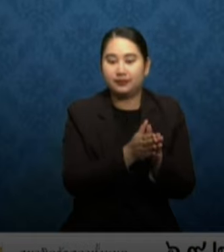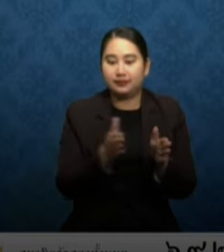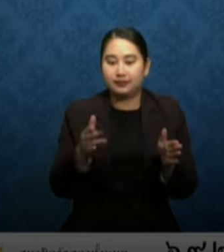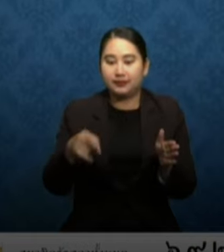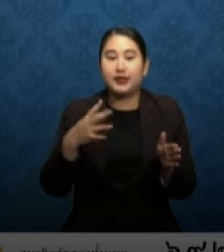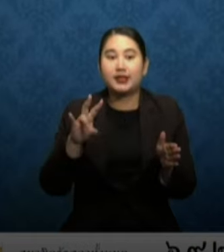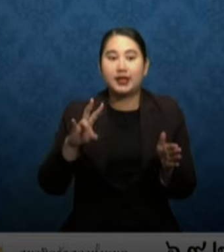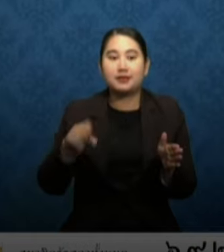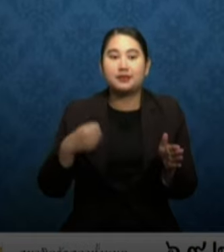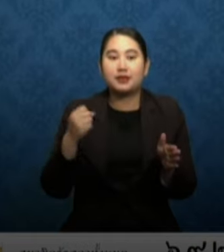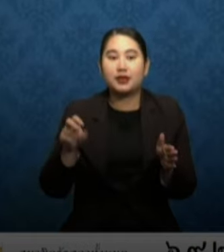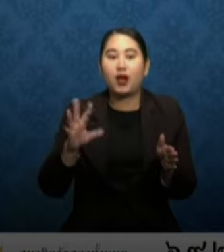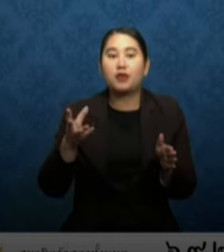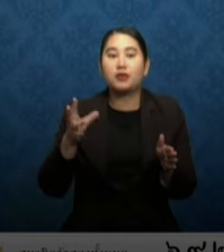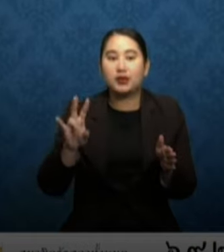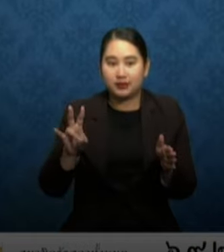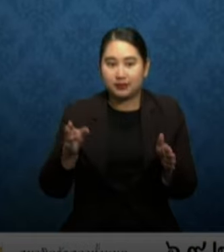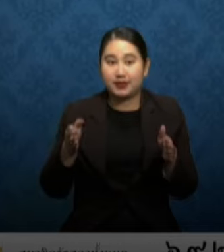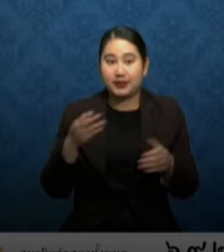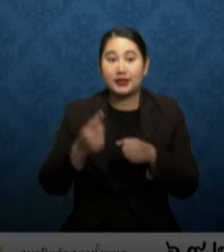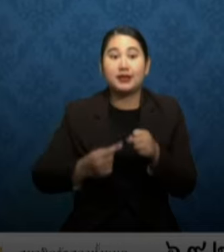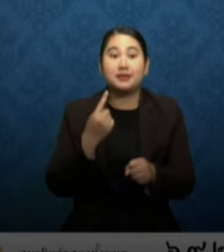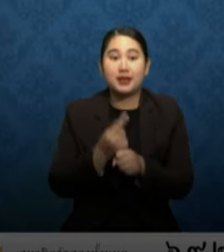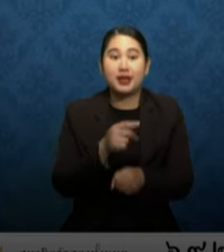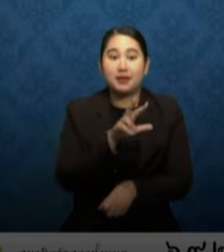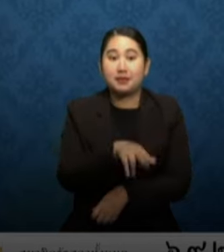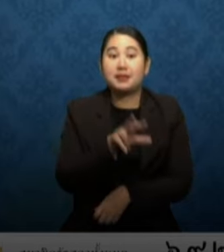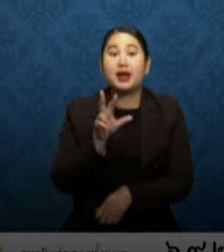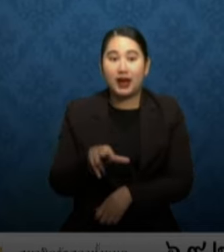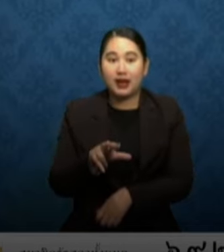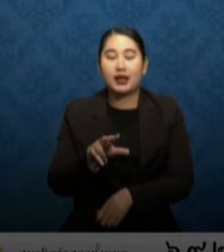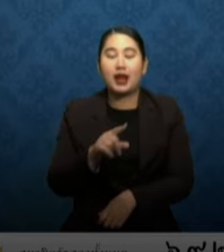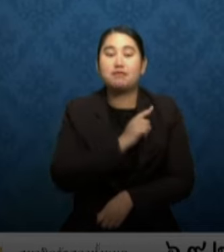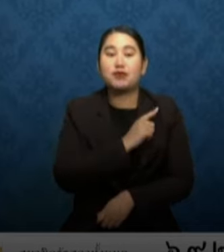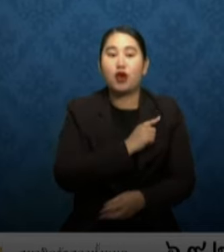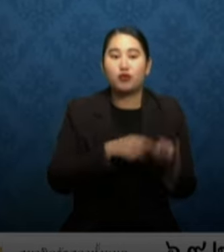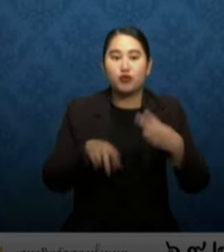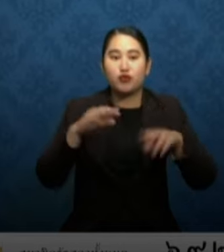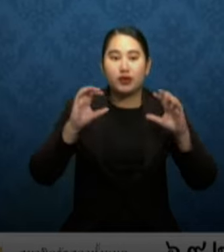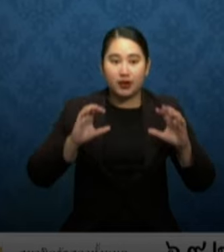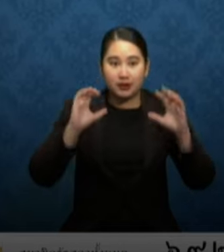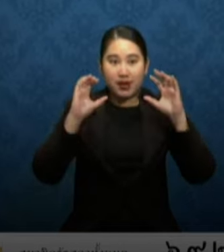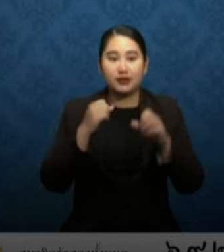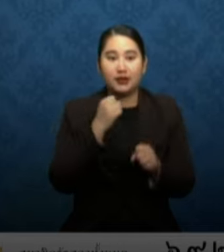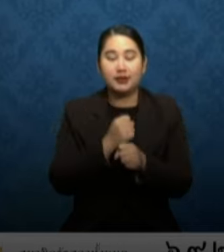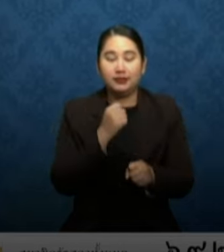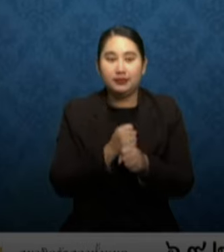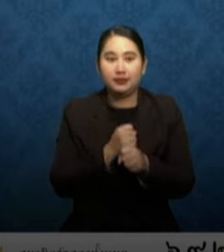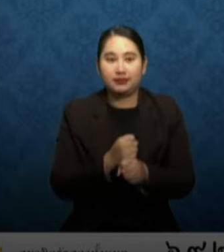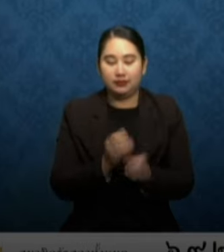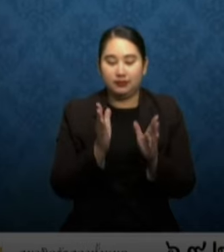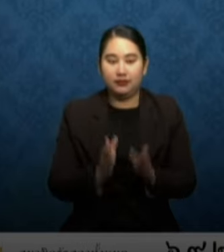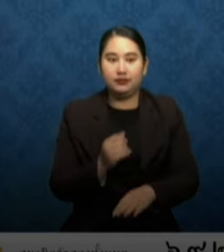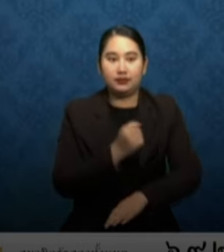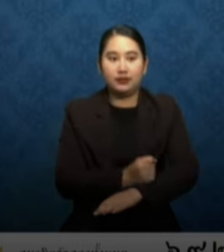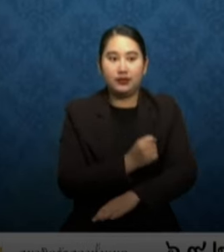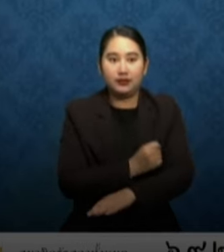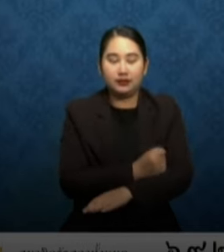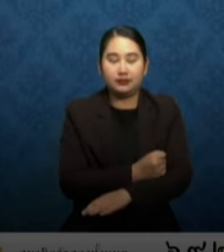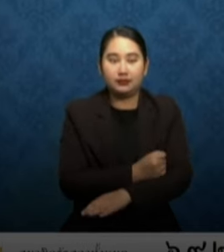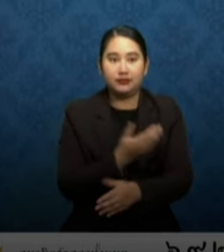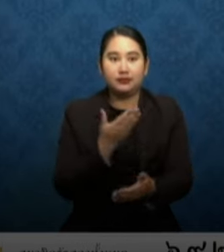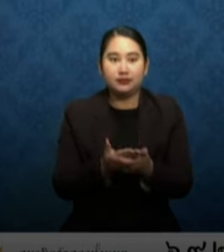กรกฎาคมปี 2567หรือช่วง 1ปีที่พรรคเพื่อไทยมาเป็นรัฐบาลนะครับมีแรงงานถูกเลิกจ้างจาก